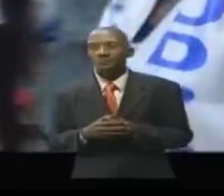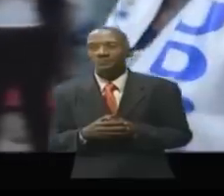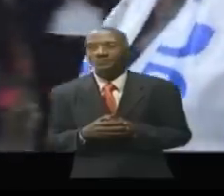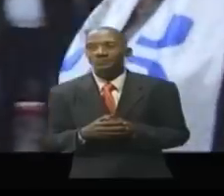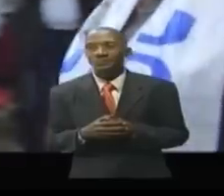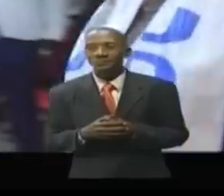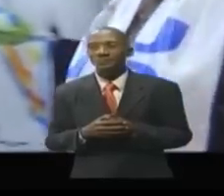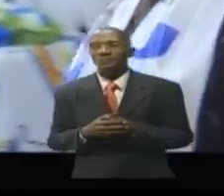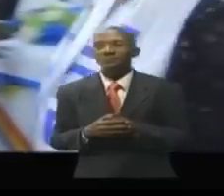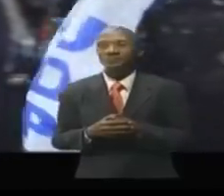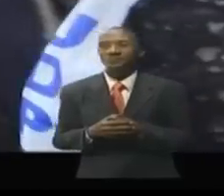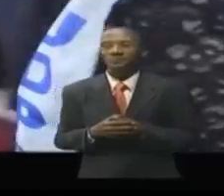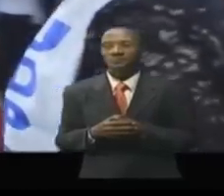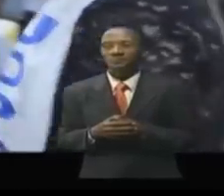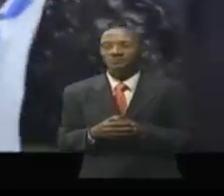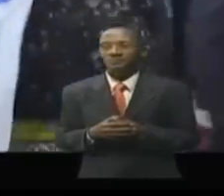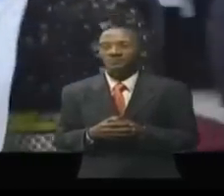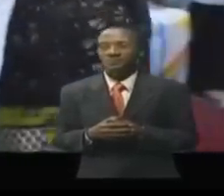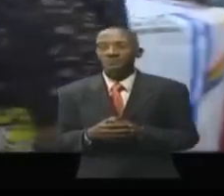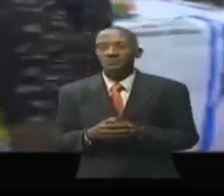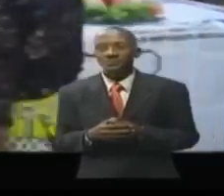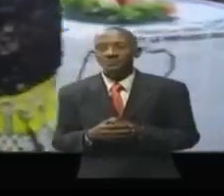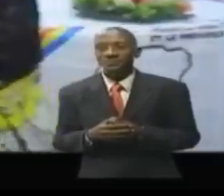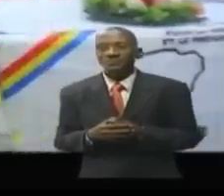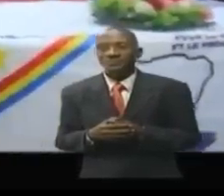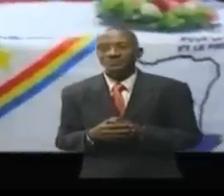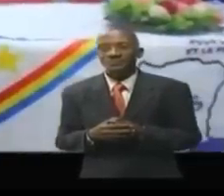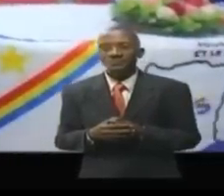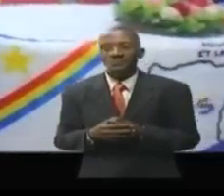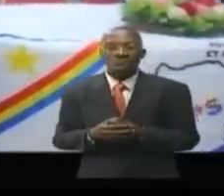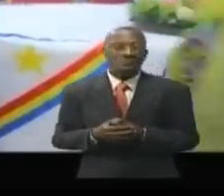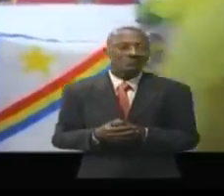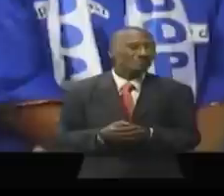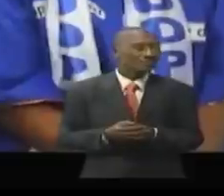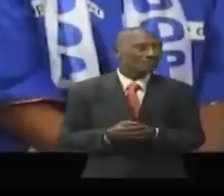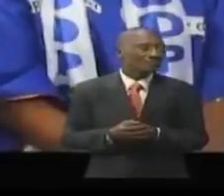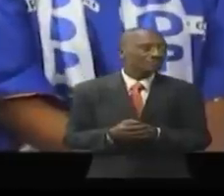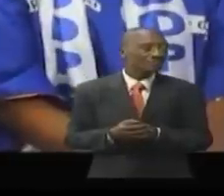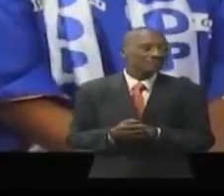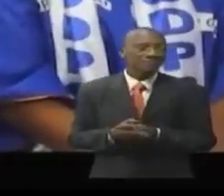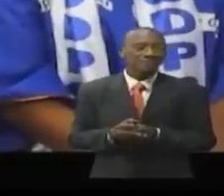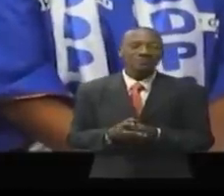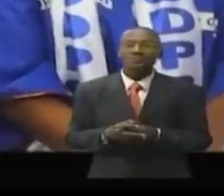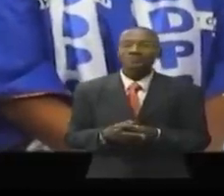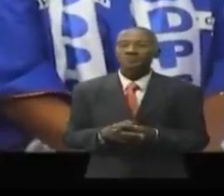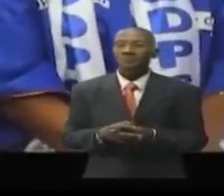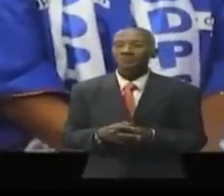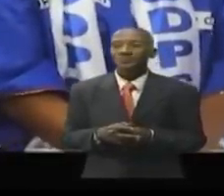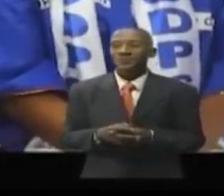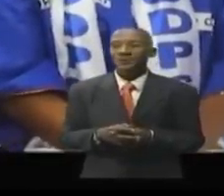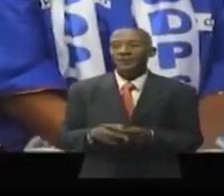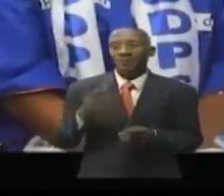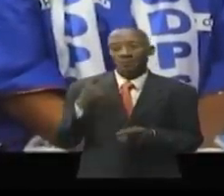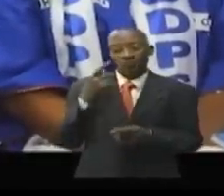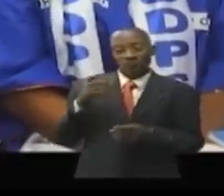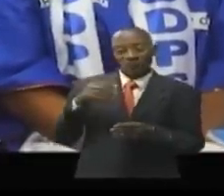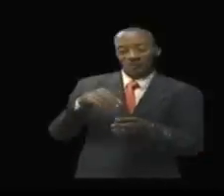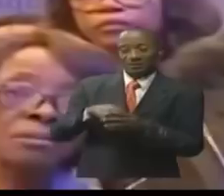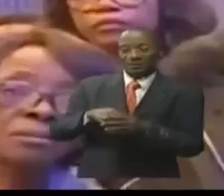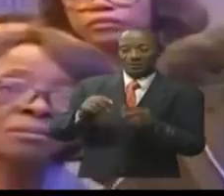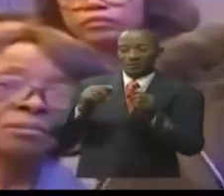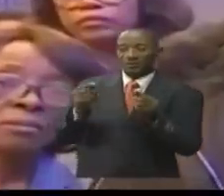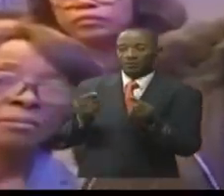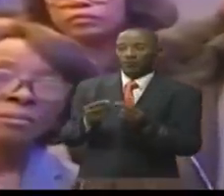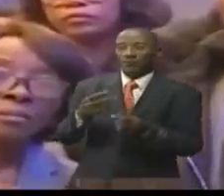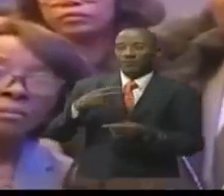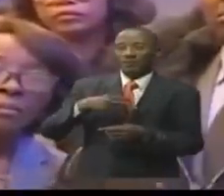Les échéances électorales de 2023 sont prises au sérieux à l'UDPS. Toutes les batteries sont mises en marche pour la réélection de